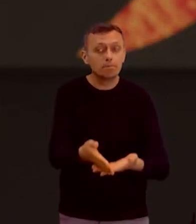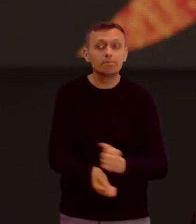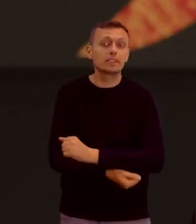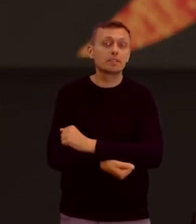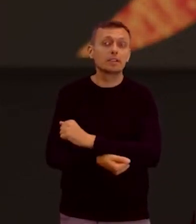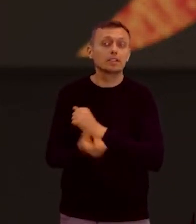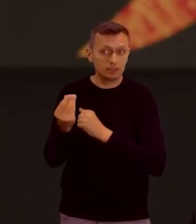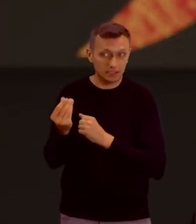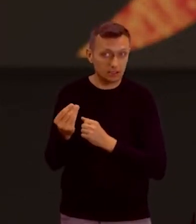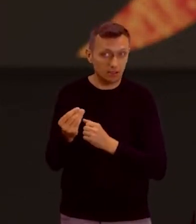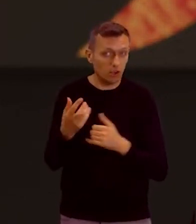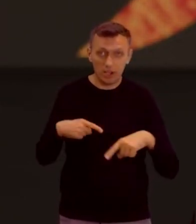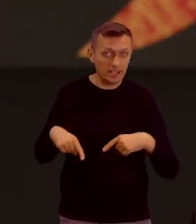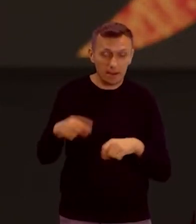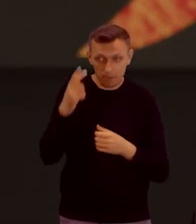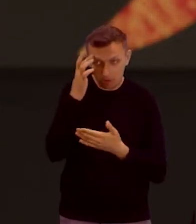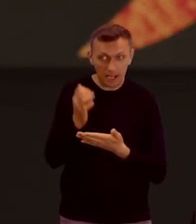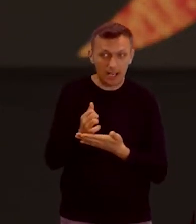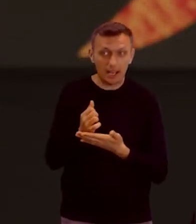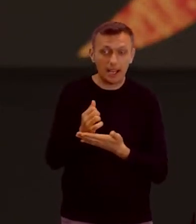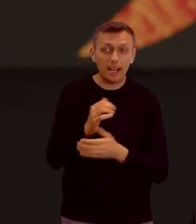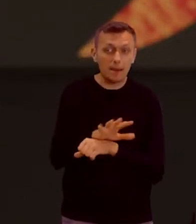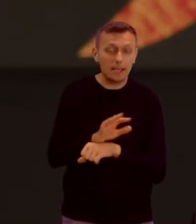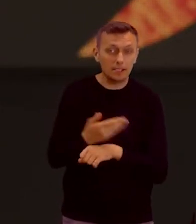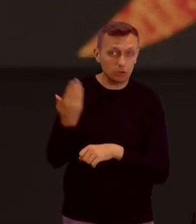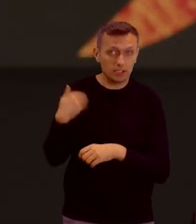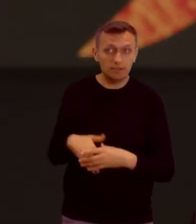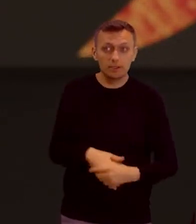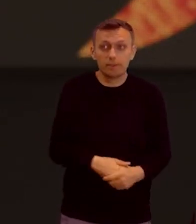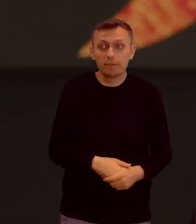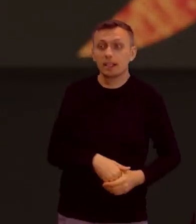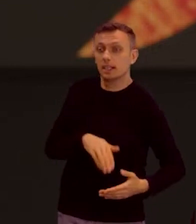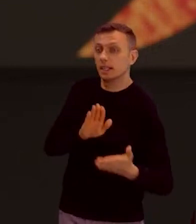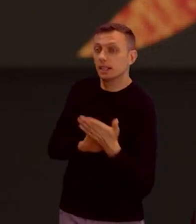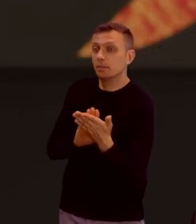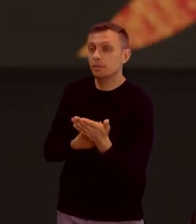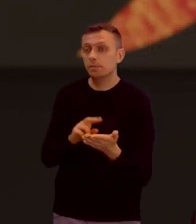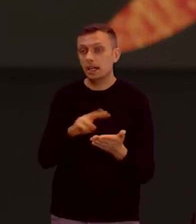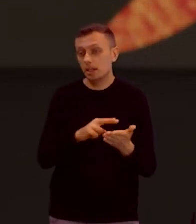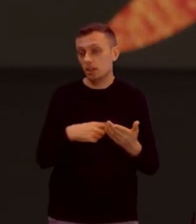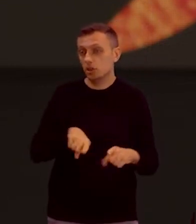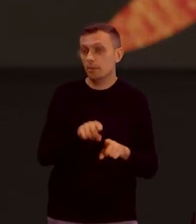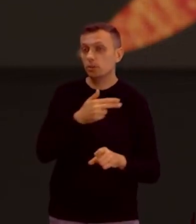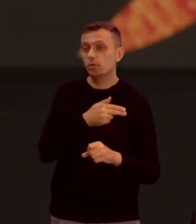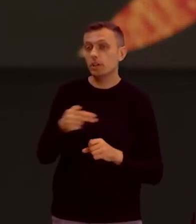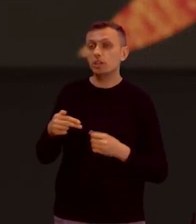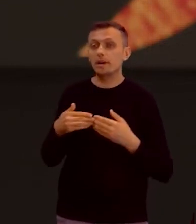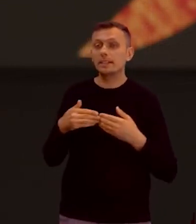złotych. Ale w tym tekście czytamy o bramie miejskiej. Brama miejska była miejscem, w którym